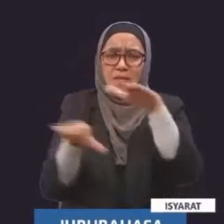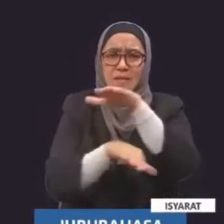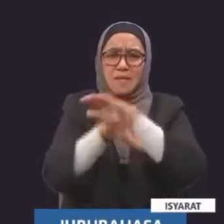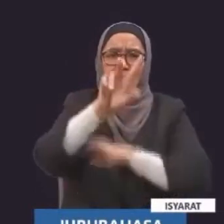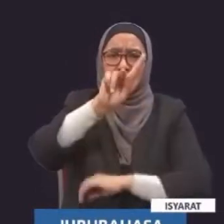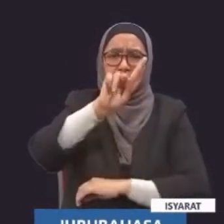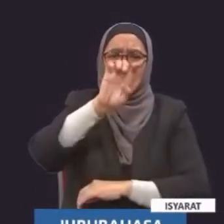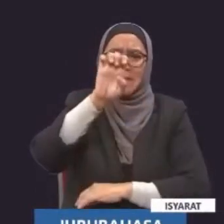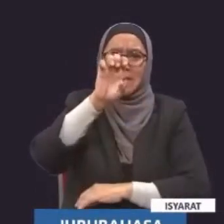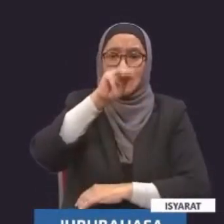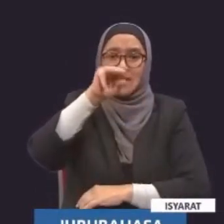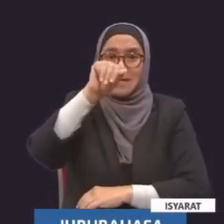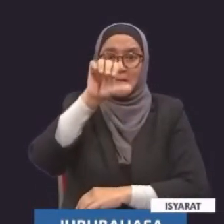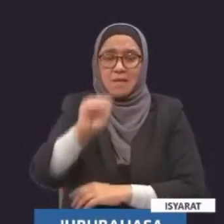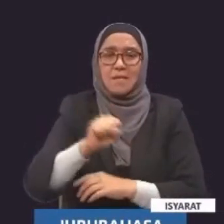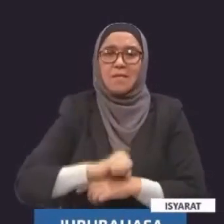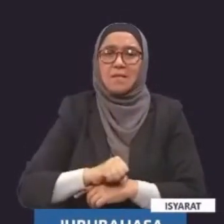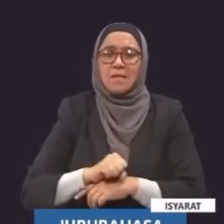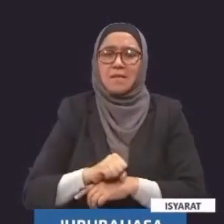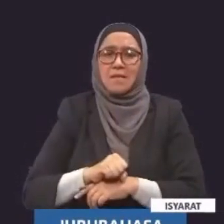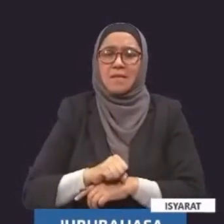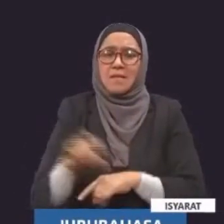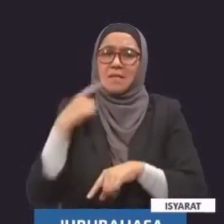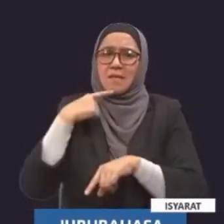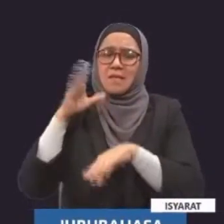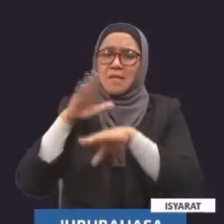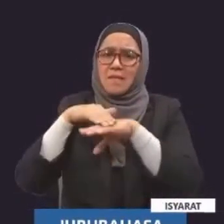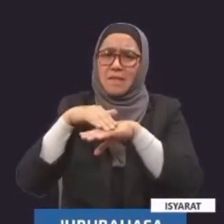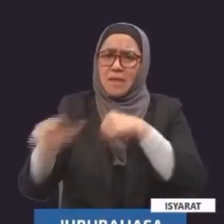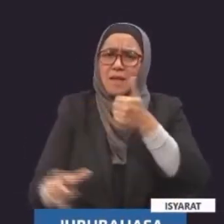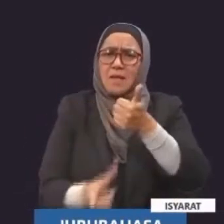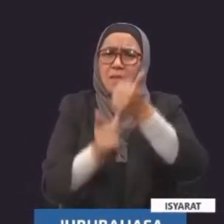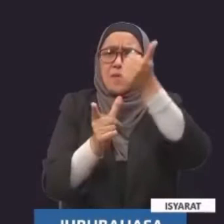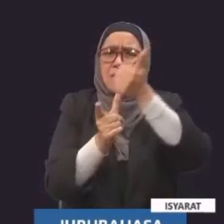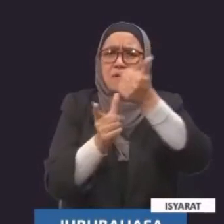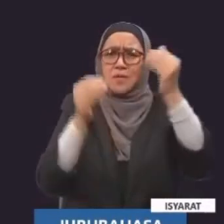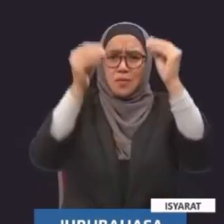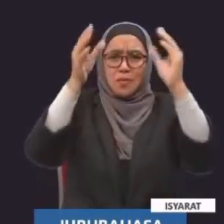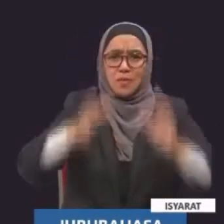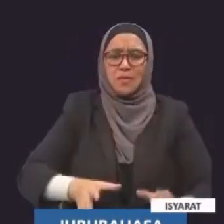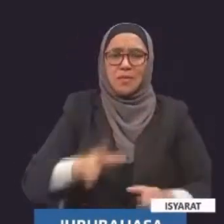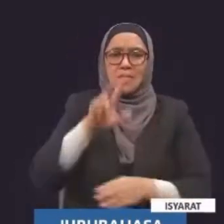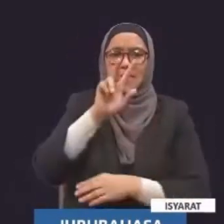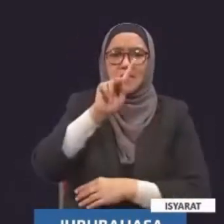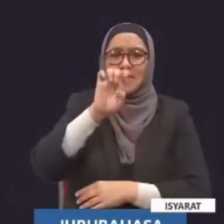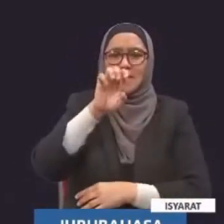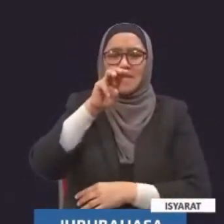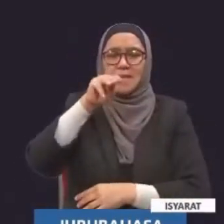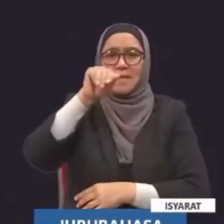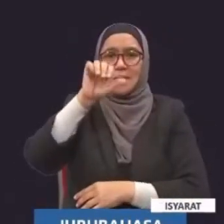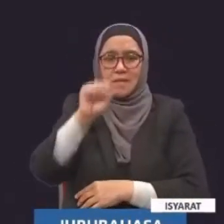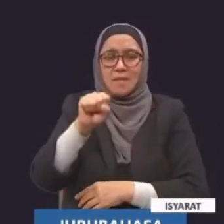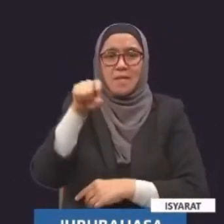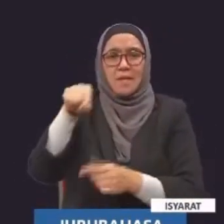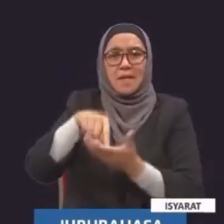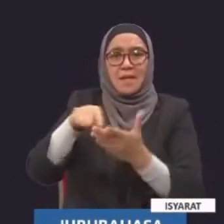dikenali sebagai pembantu Kemas atau pembantu guru Kemas. Inilah kumpulan yang kita sedang